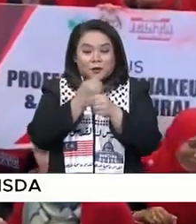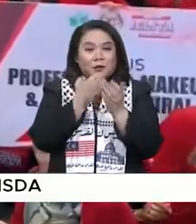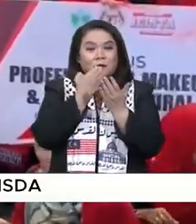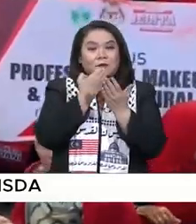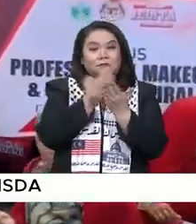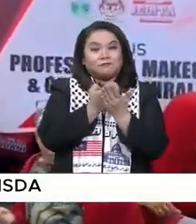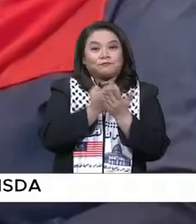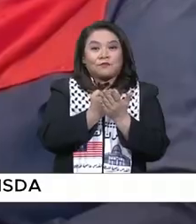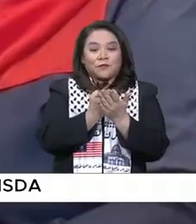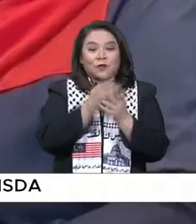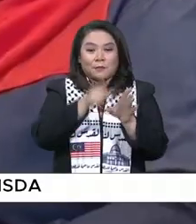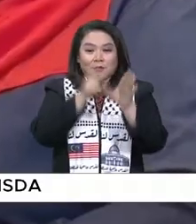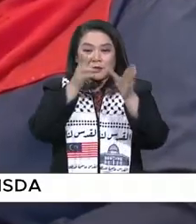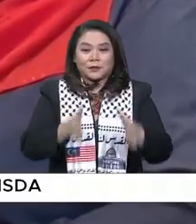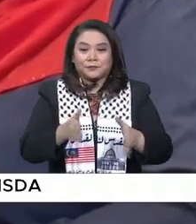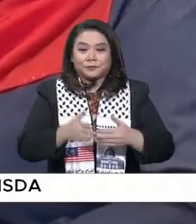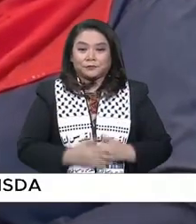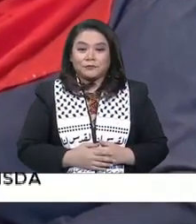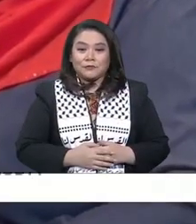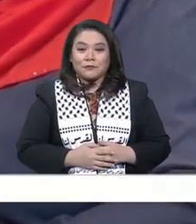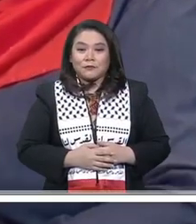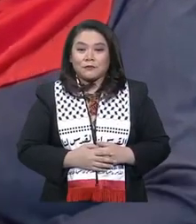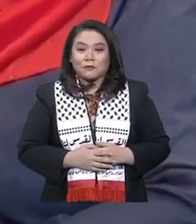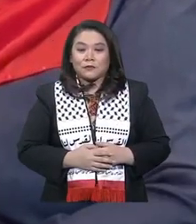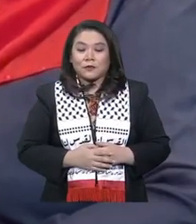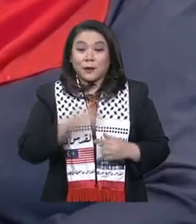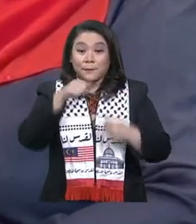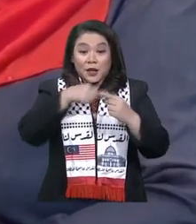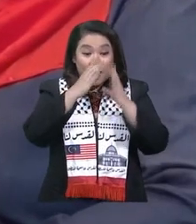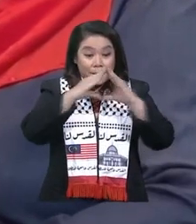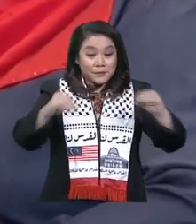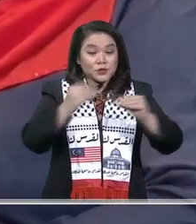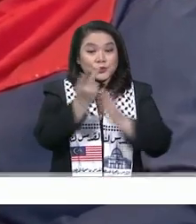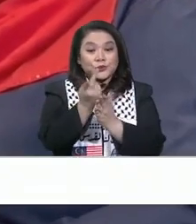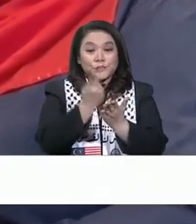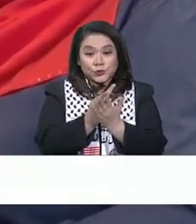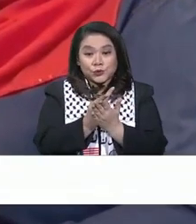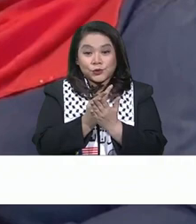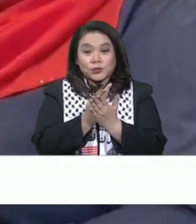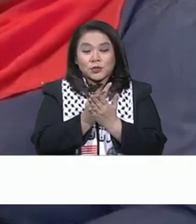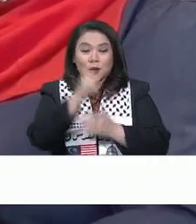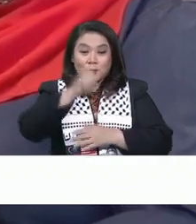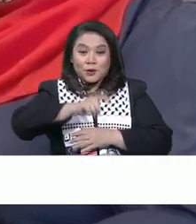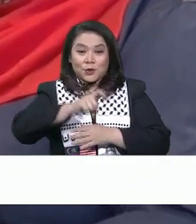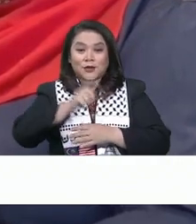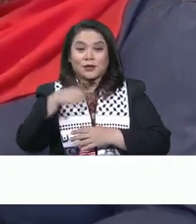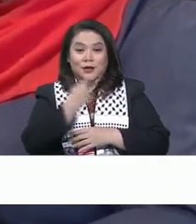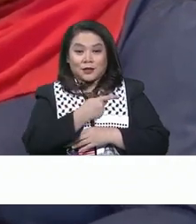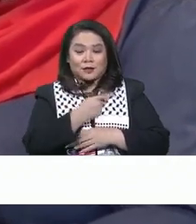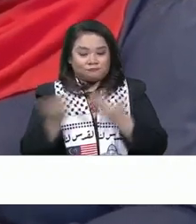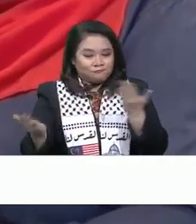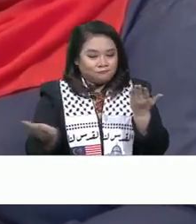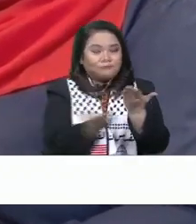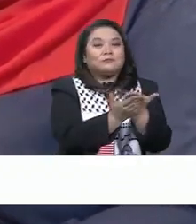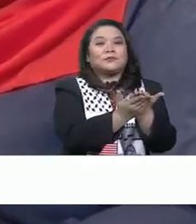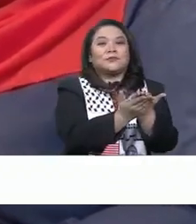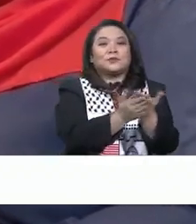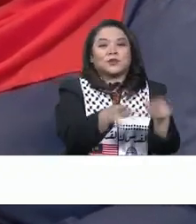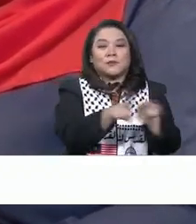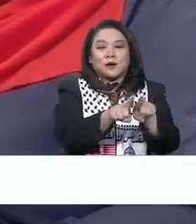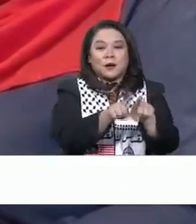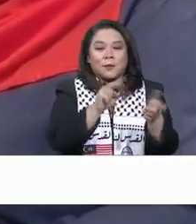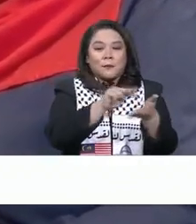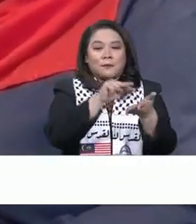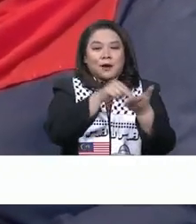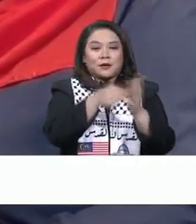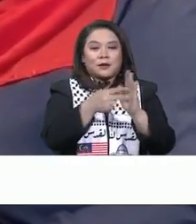peserta-peserta. Apabila setiap kursus, barangan keperluan itu kita attachkan sekali. Maksudnya